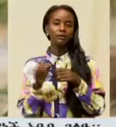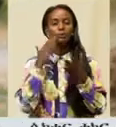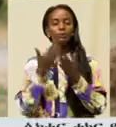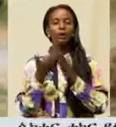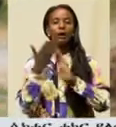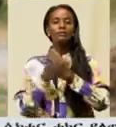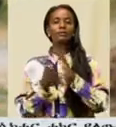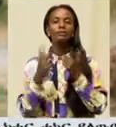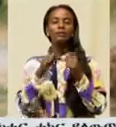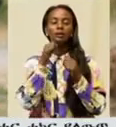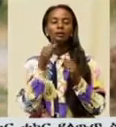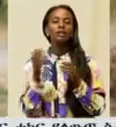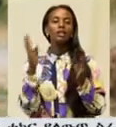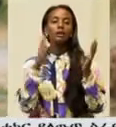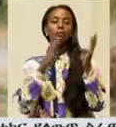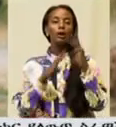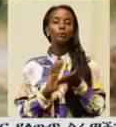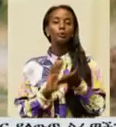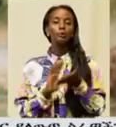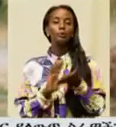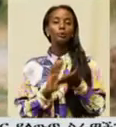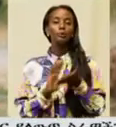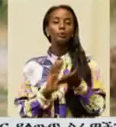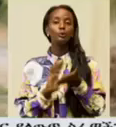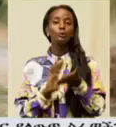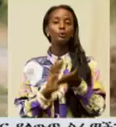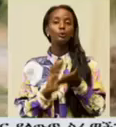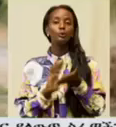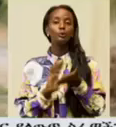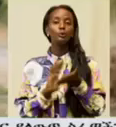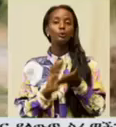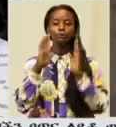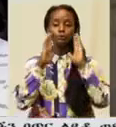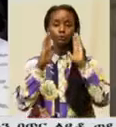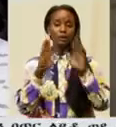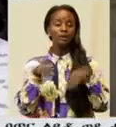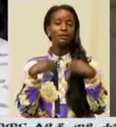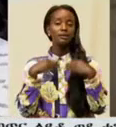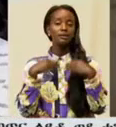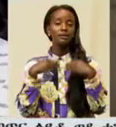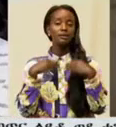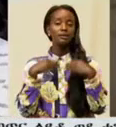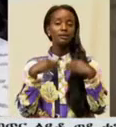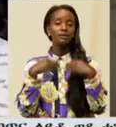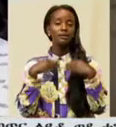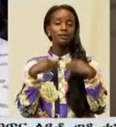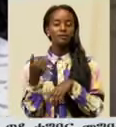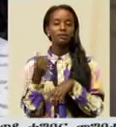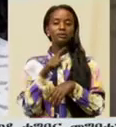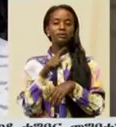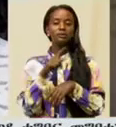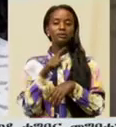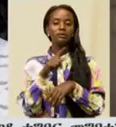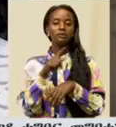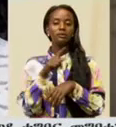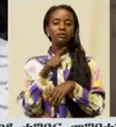እንዳይመጡ እንደማነቆ ይሆነብን። ይሄ ክልሉ ትኩረት ሰጥቶ ሌሎች